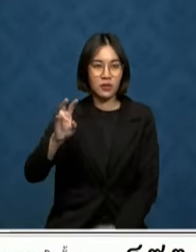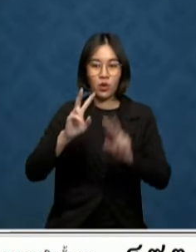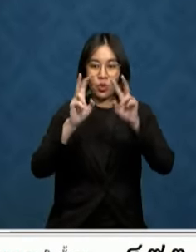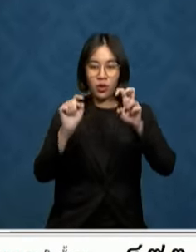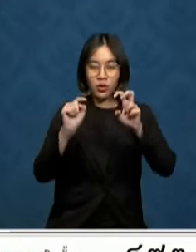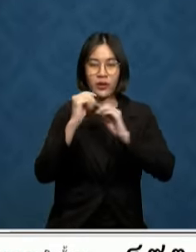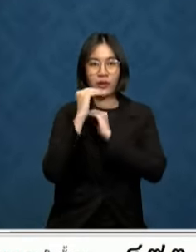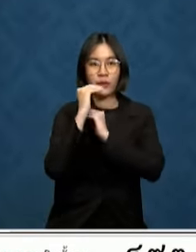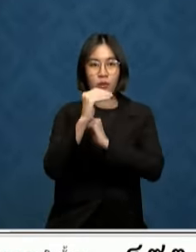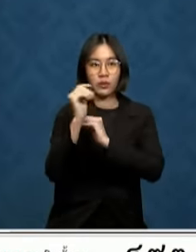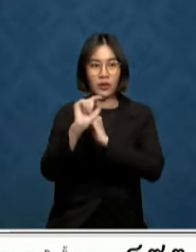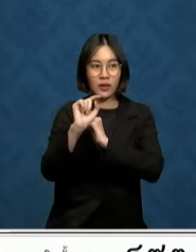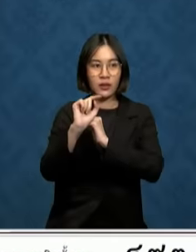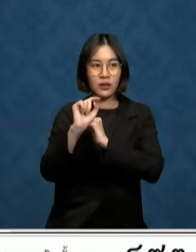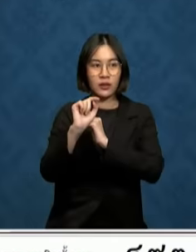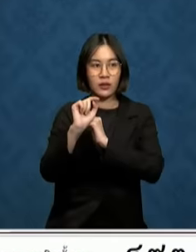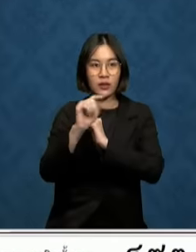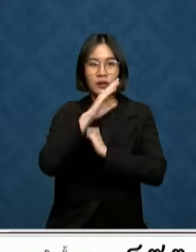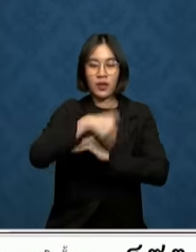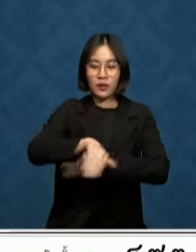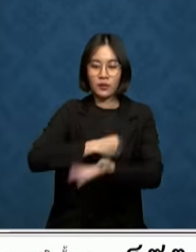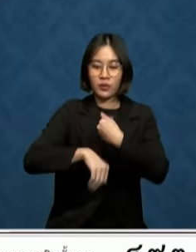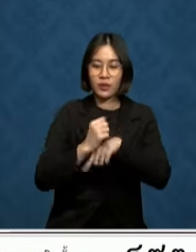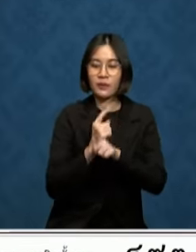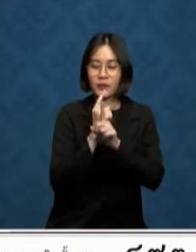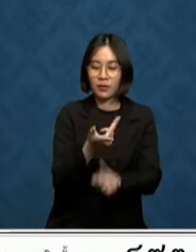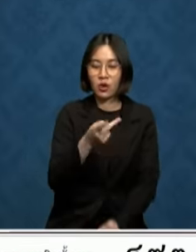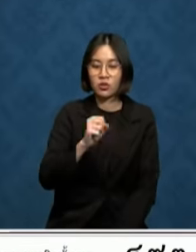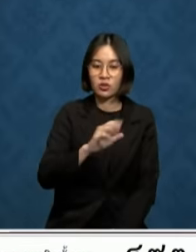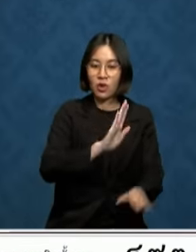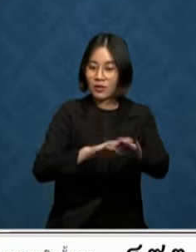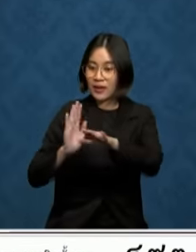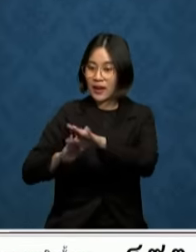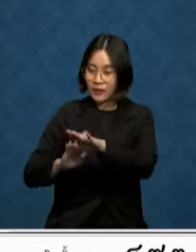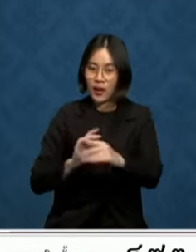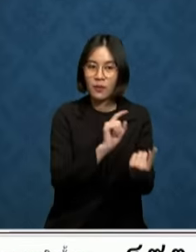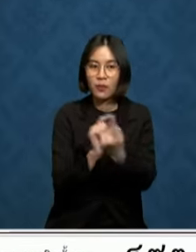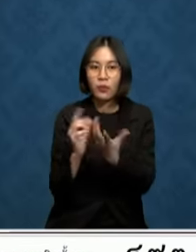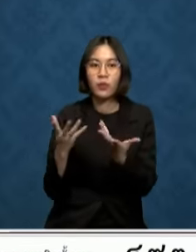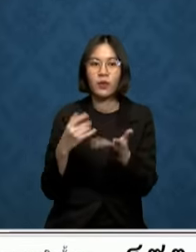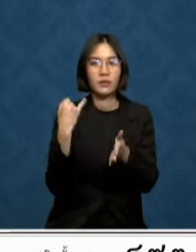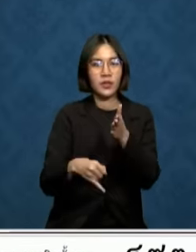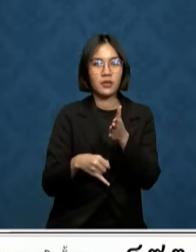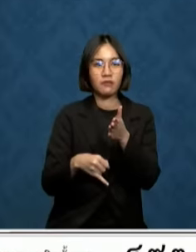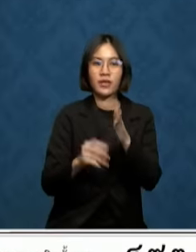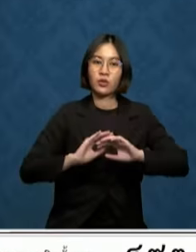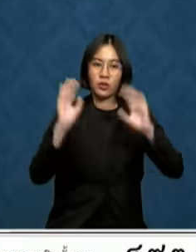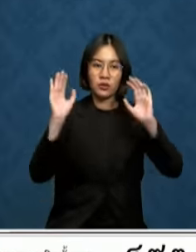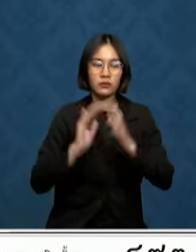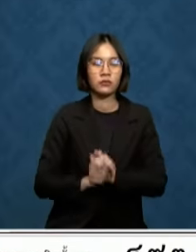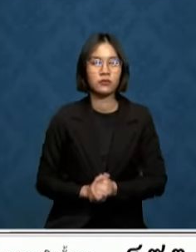กำหนดให้การฝาฝืน หรอไม่ปฏิบัิตามคำสั่งเรียกบุคคลให้มารายงานตัวเป็นความผิด เป็นต้น